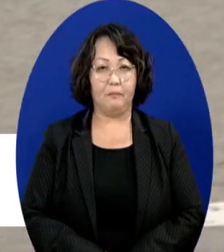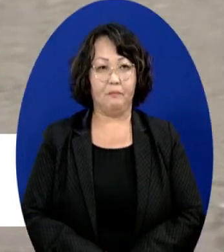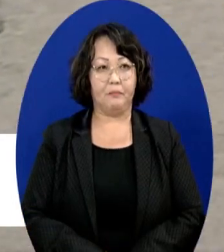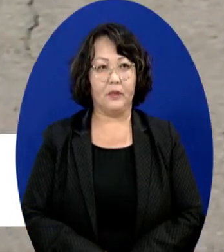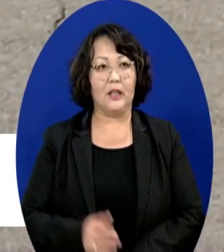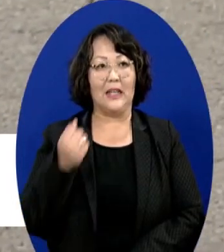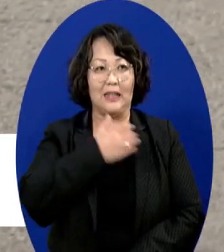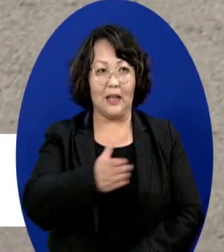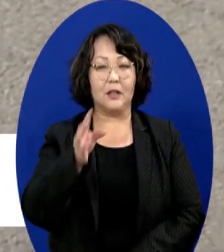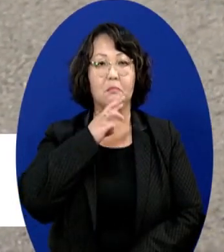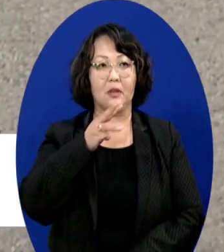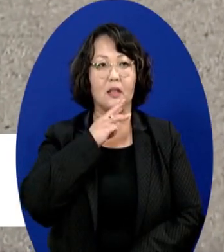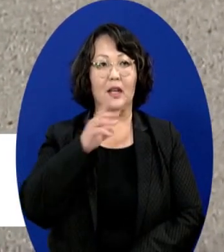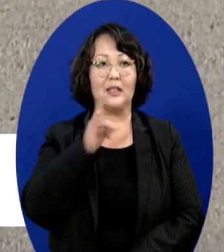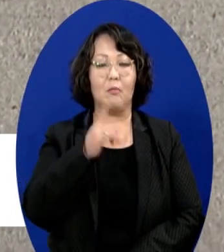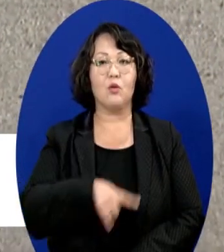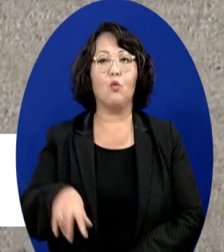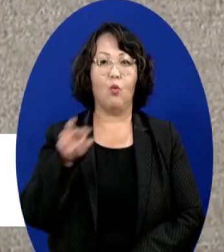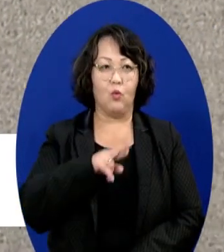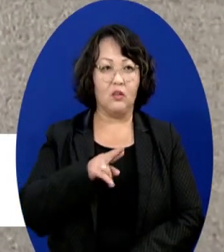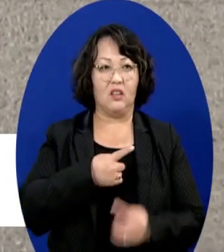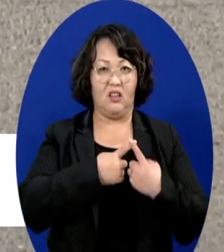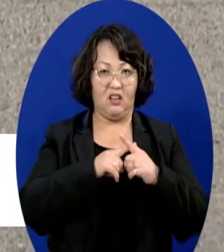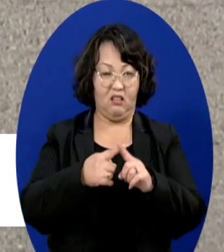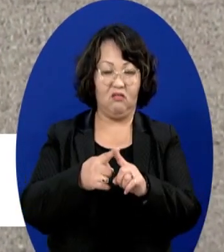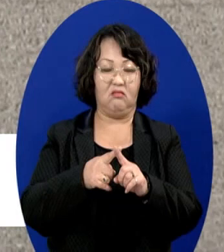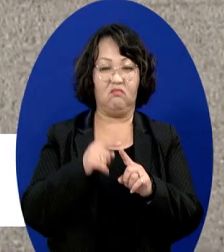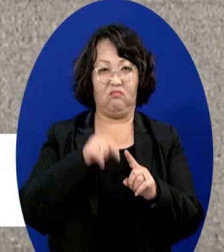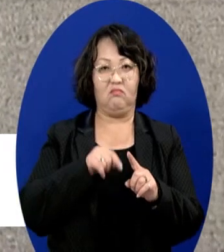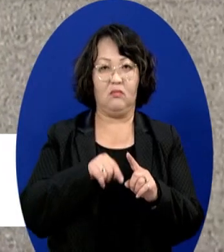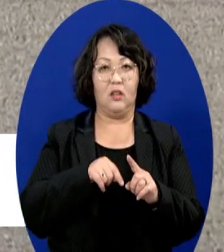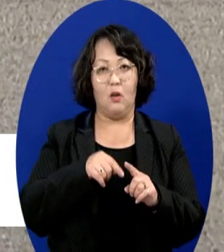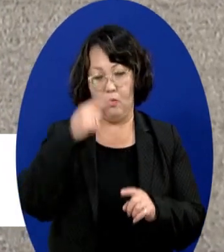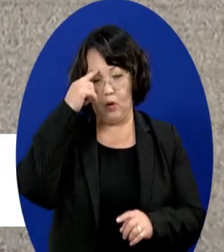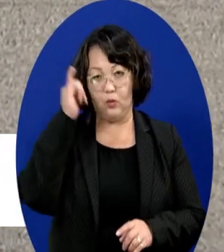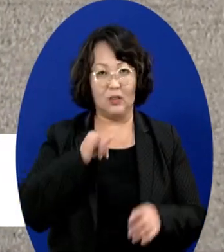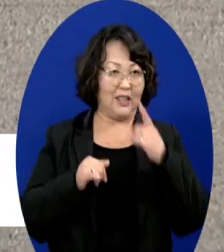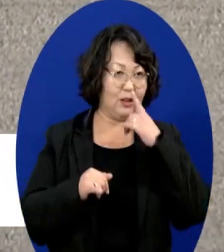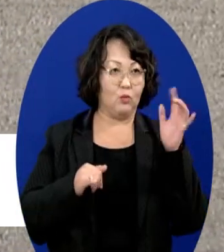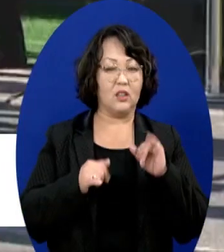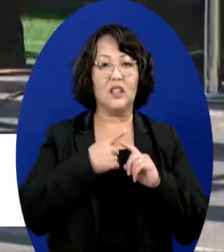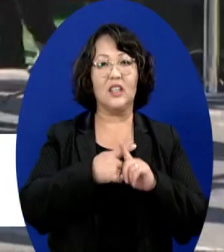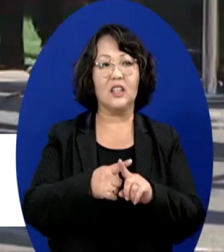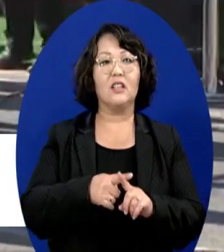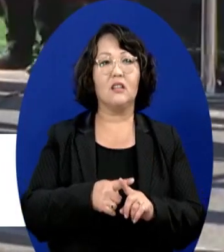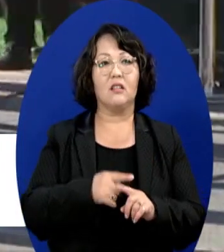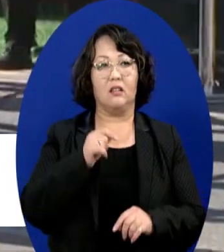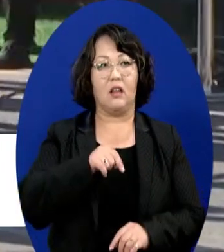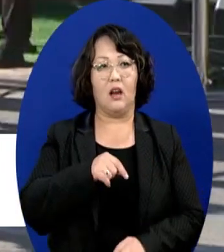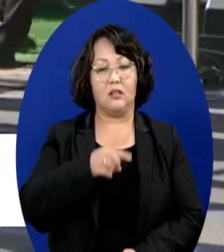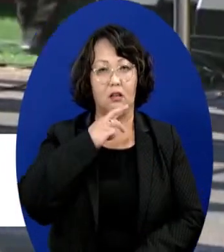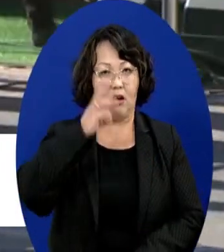Би та бүхэнд мэдээллийг замын үдийн бомб за тэр дундаа за Монгол улс олон бүгд найрамдтай ард улсын хилийн тэг зурвас дээр